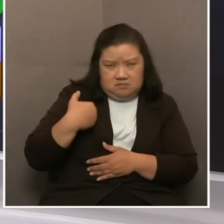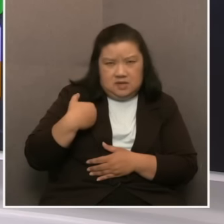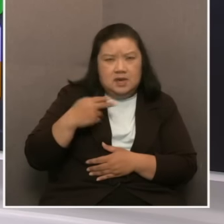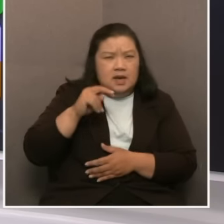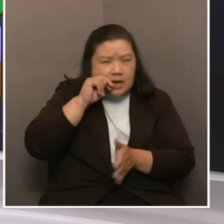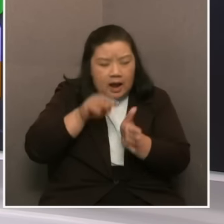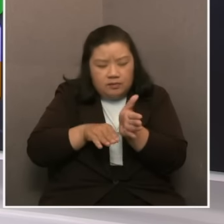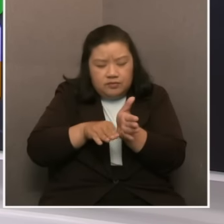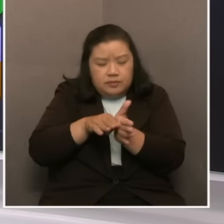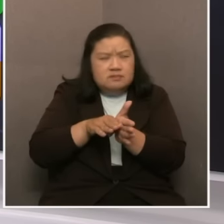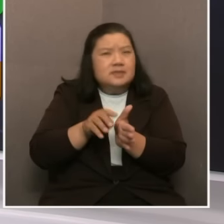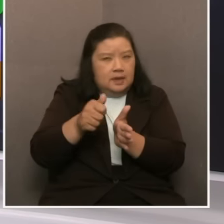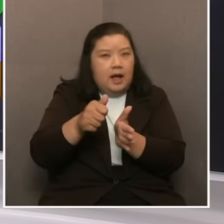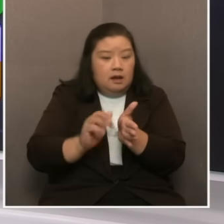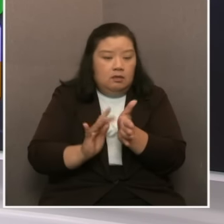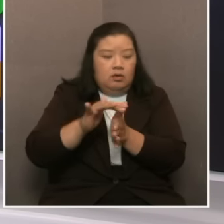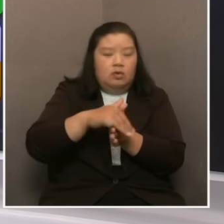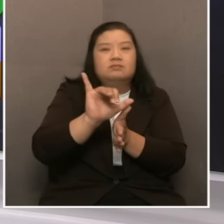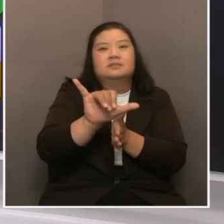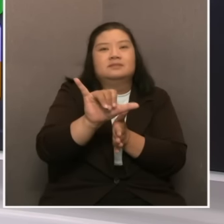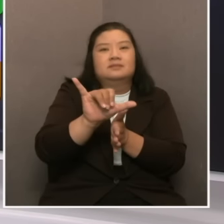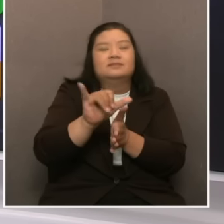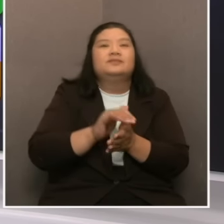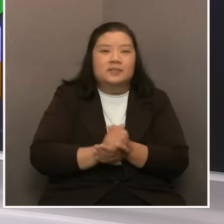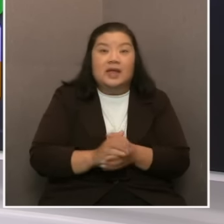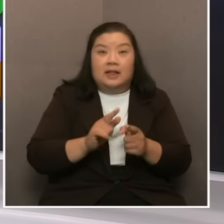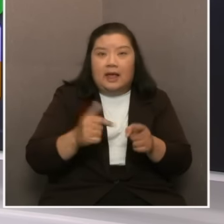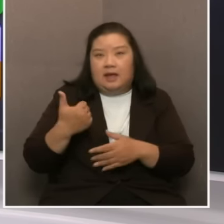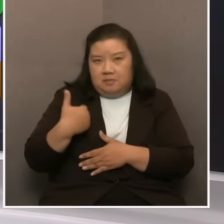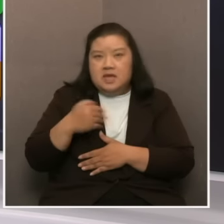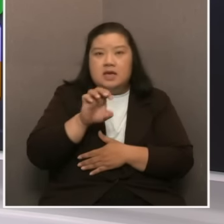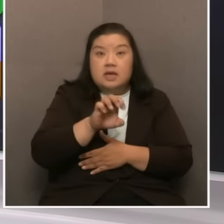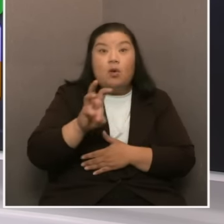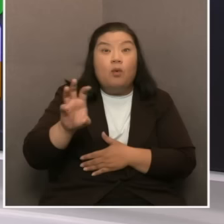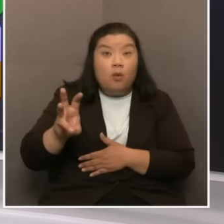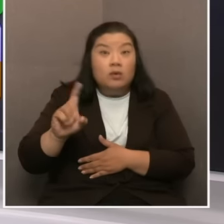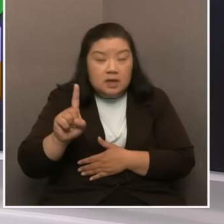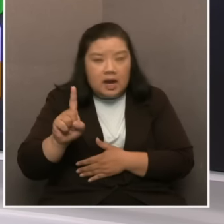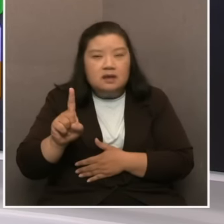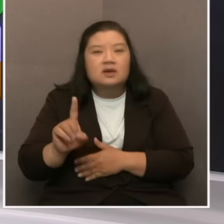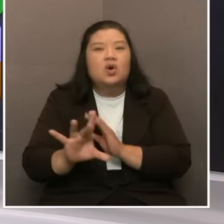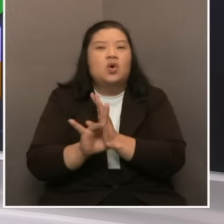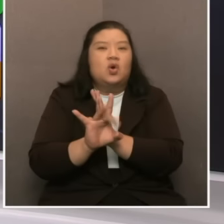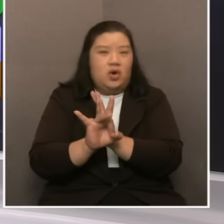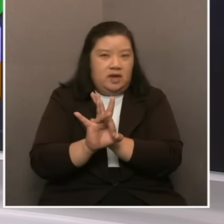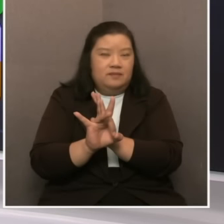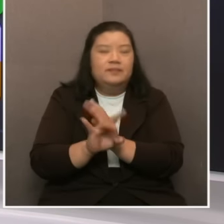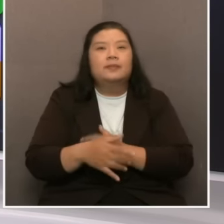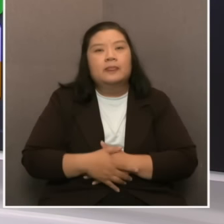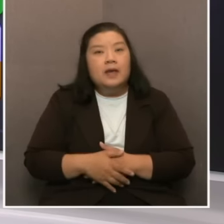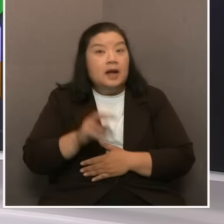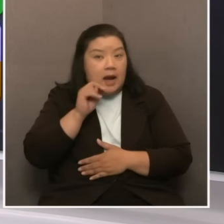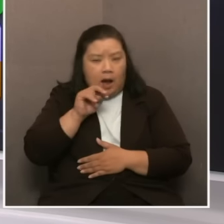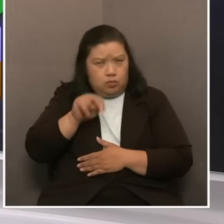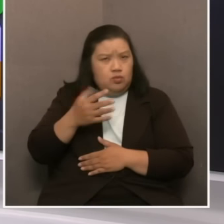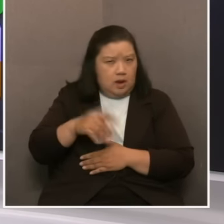เซนทีด้กันขณะที่สถานี E66A อำเภอรจังหารจังหด 101ระดับนำตอนนี้อยู่ที่